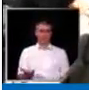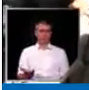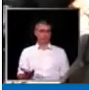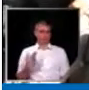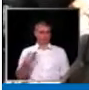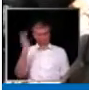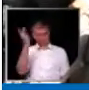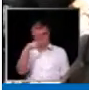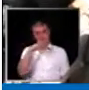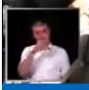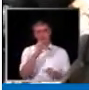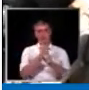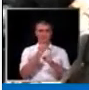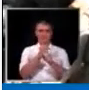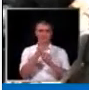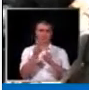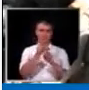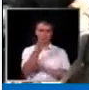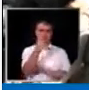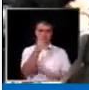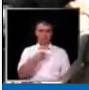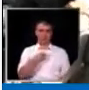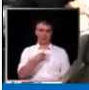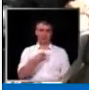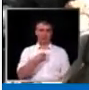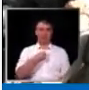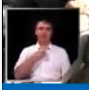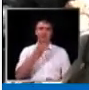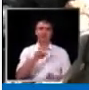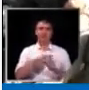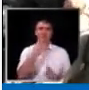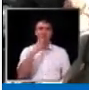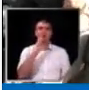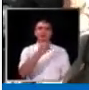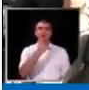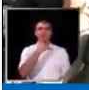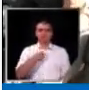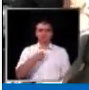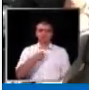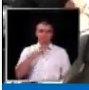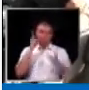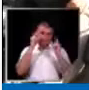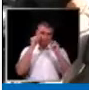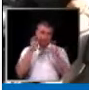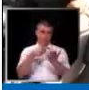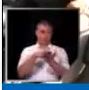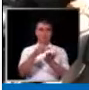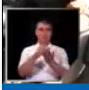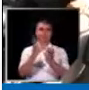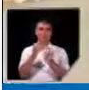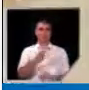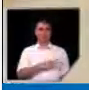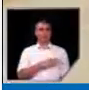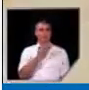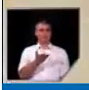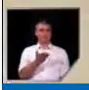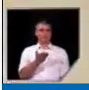אז הבנתי שזה עבודה בעיניים, ולסתום פיות ולסגור עיניים, להמשיך עם העוול